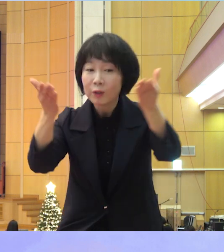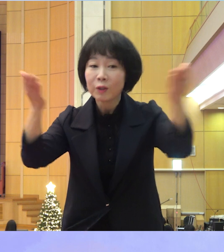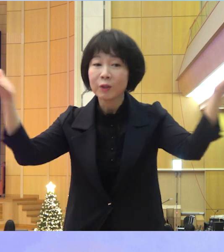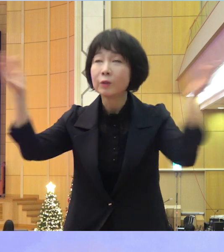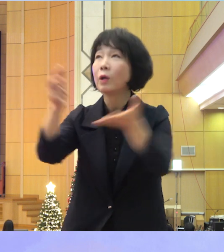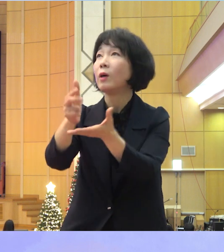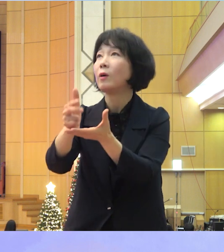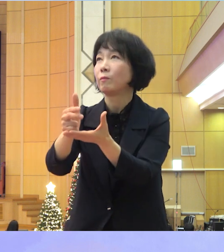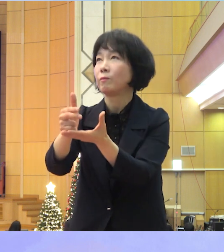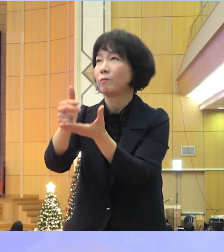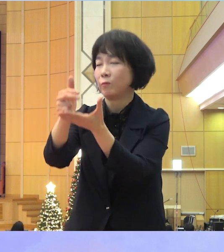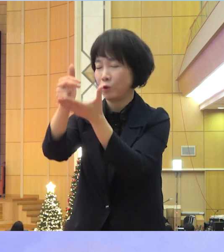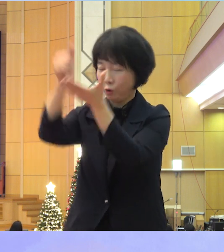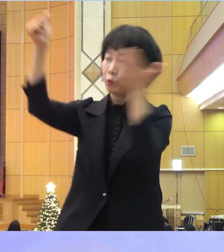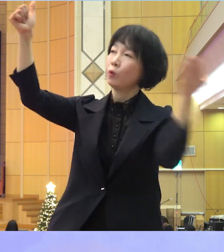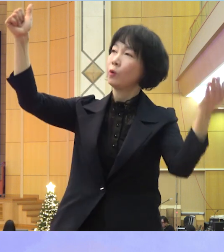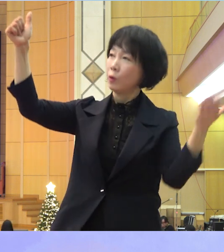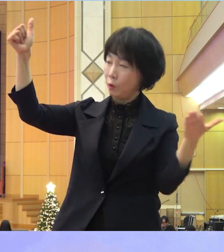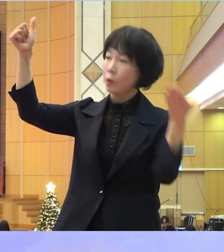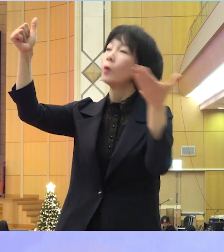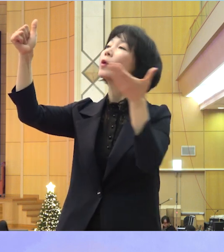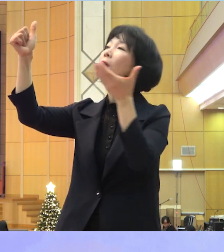베푸시는